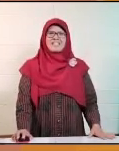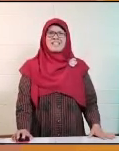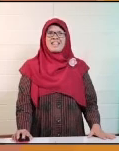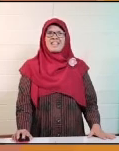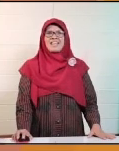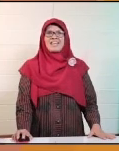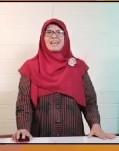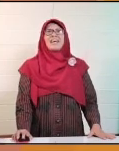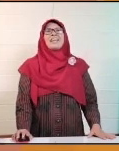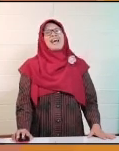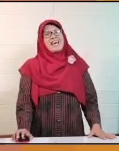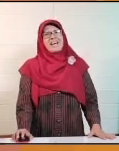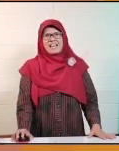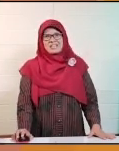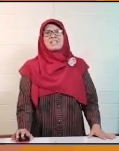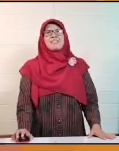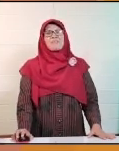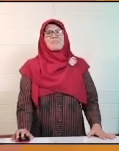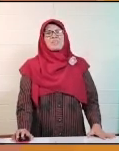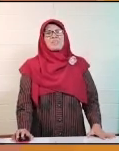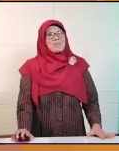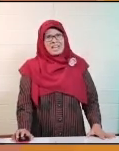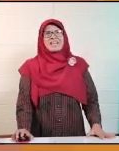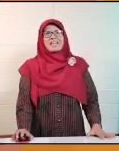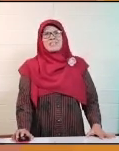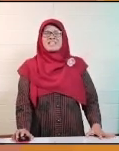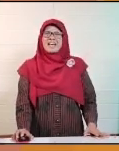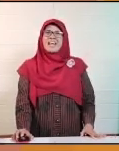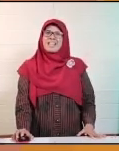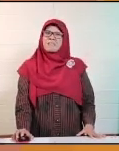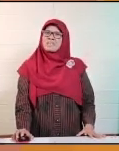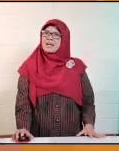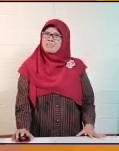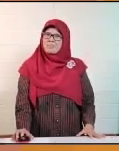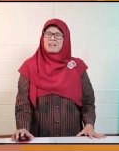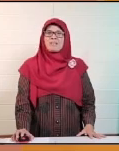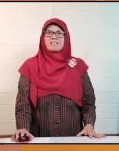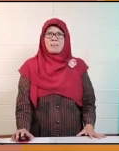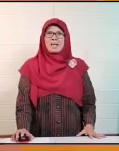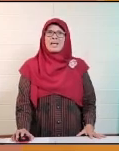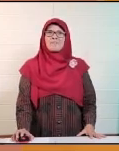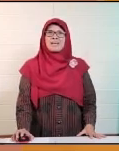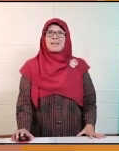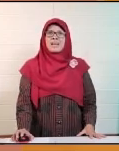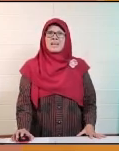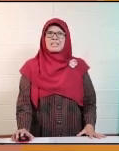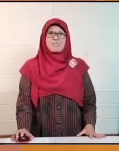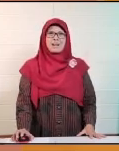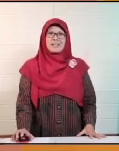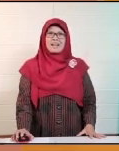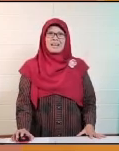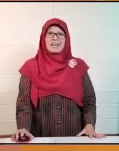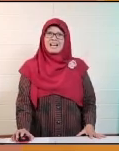saja nah anakku Mungkin itu saja yang bisa Ibu sampaikan pada